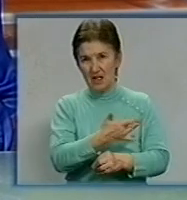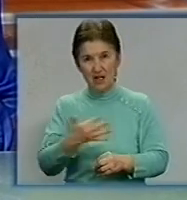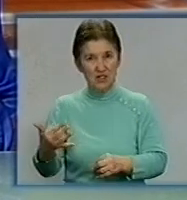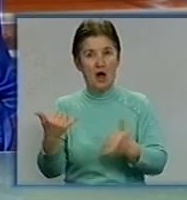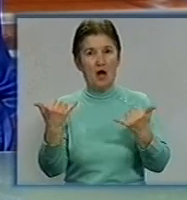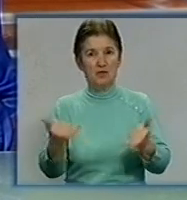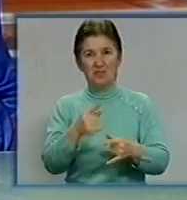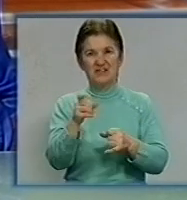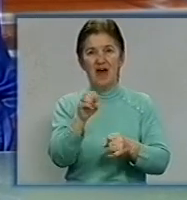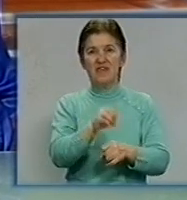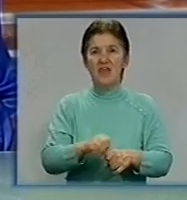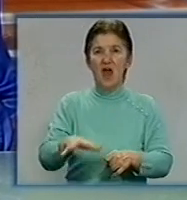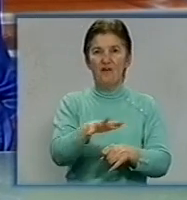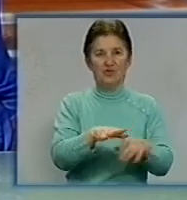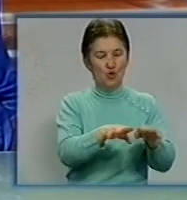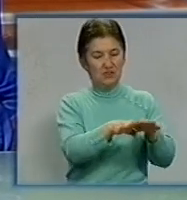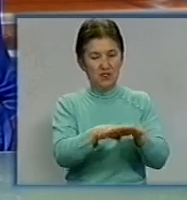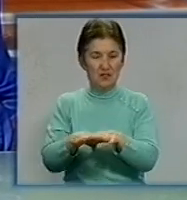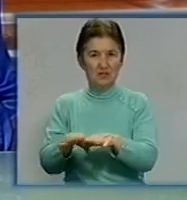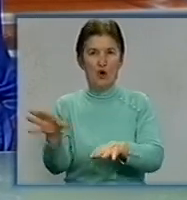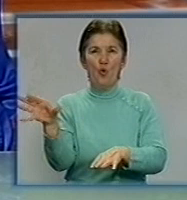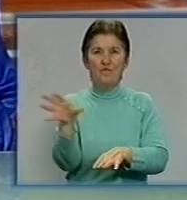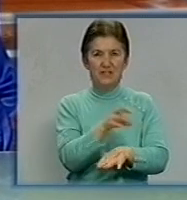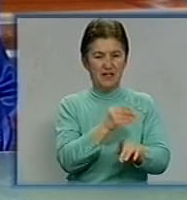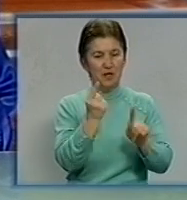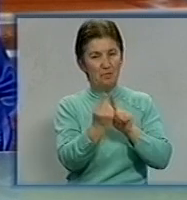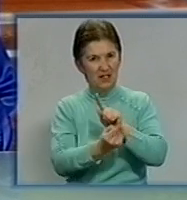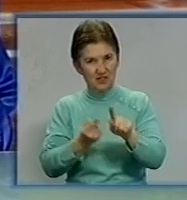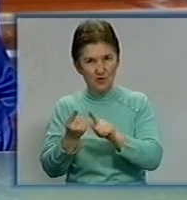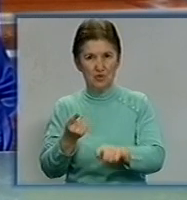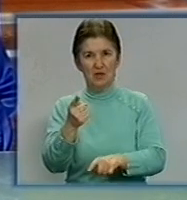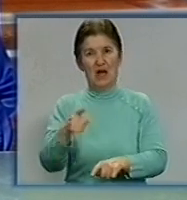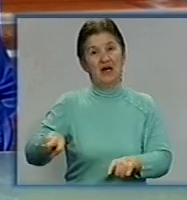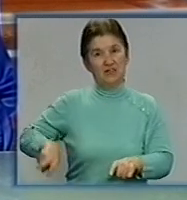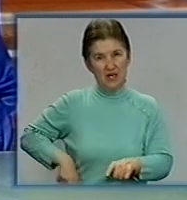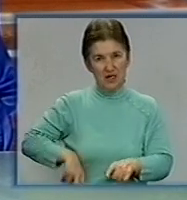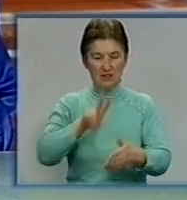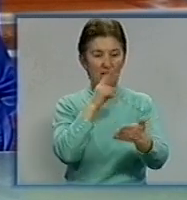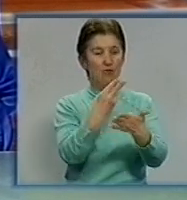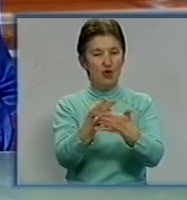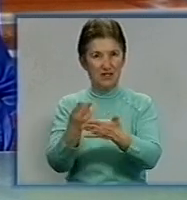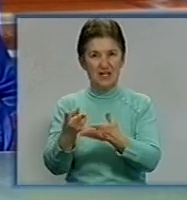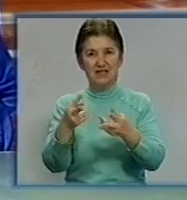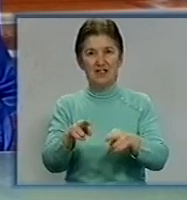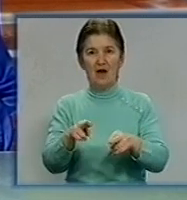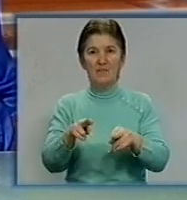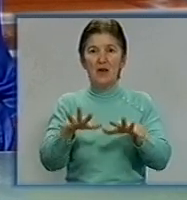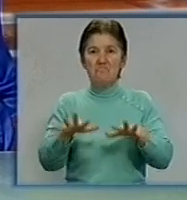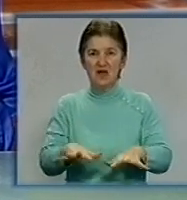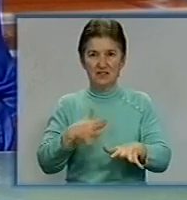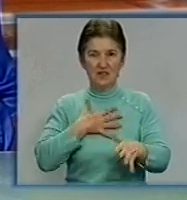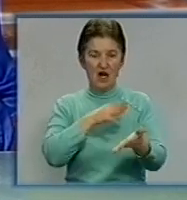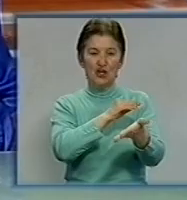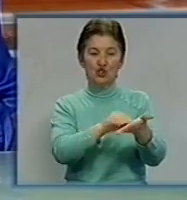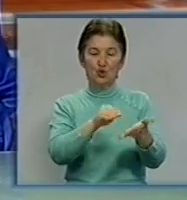за євростандартами. Аби показати усі перетворення лікарні, її керівник Лариса Андреєва влаштувала для місцевих журналістів екскурсію. Про